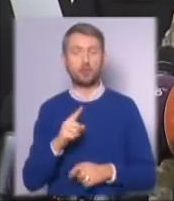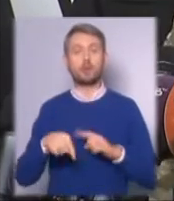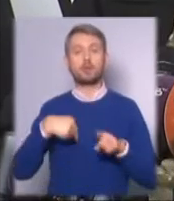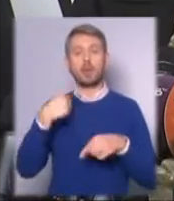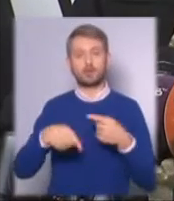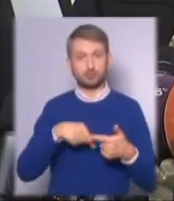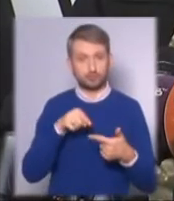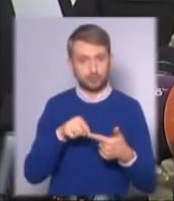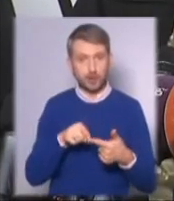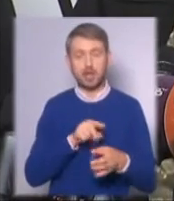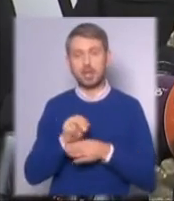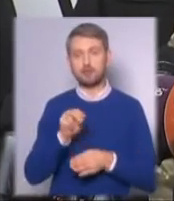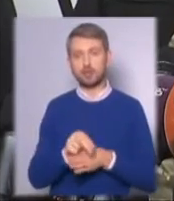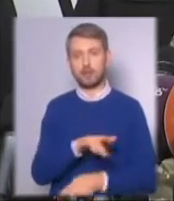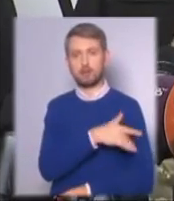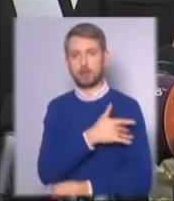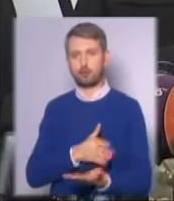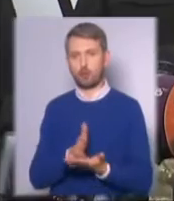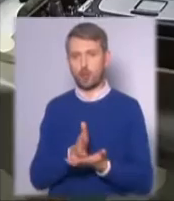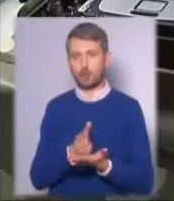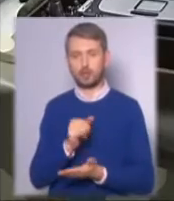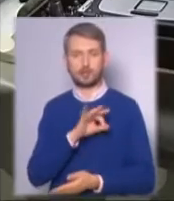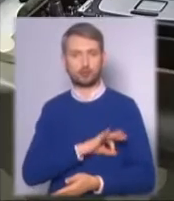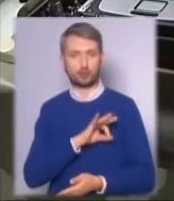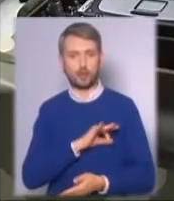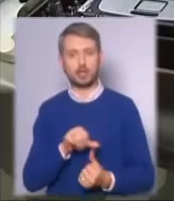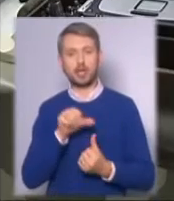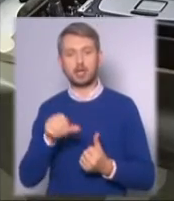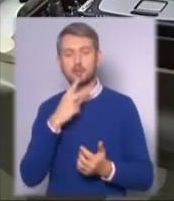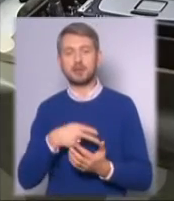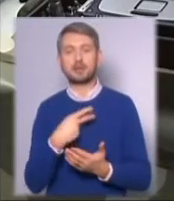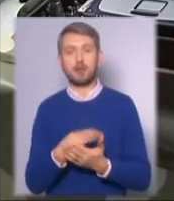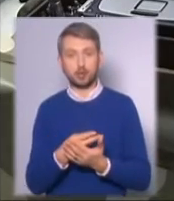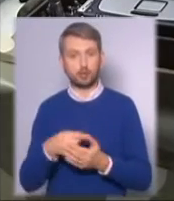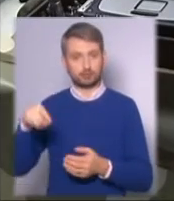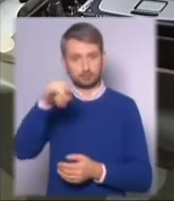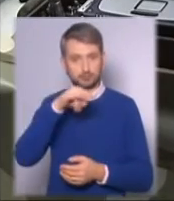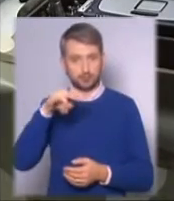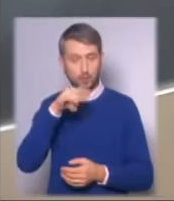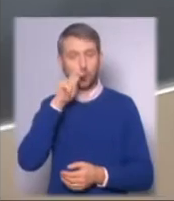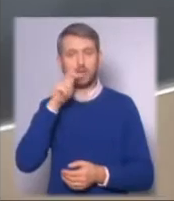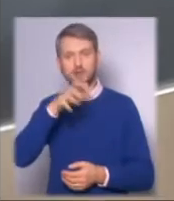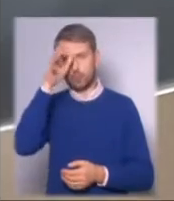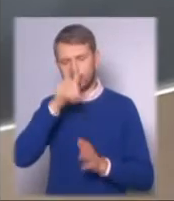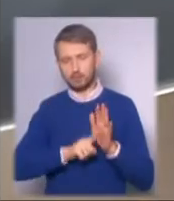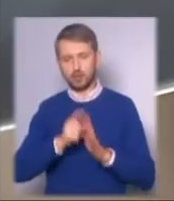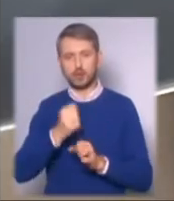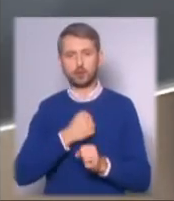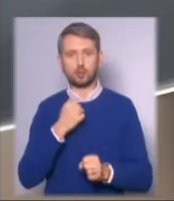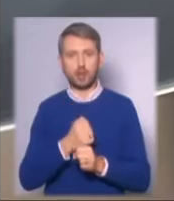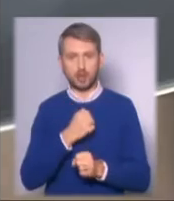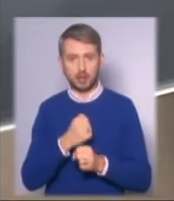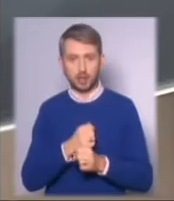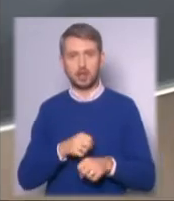навчання персоналу і безпосереднє застосування. Крім представленого безпілотного комплексу, вітчизняні науковці почали розробляти бойові